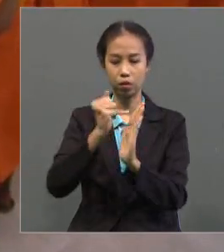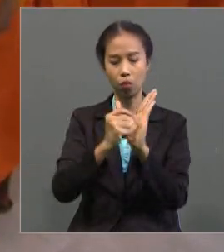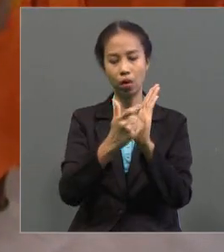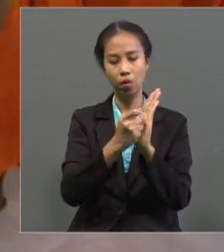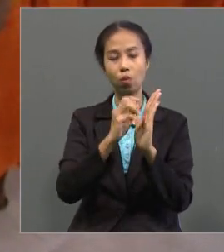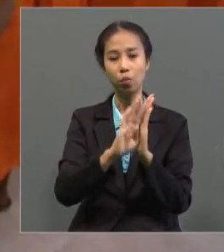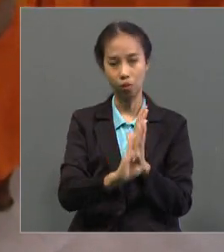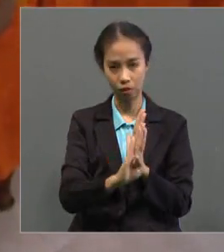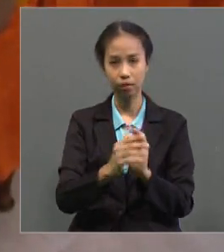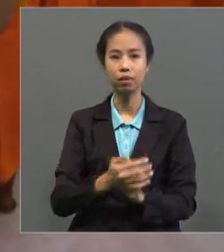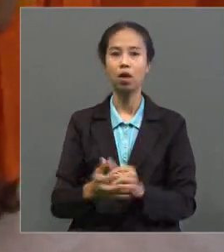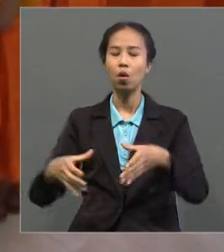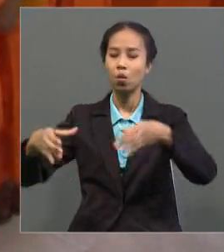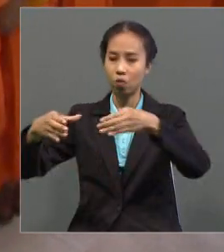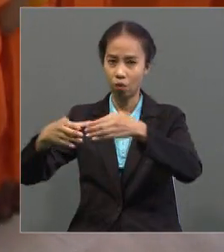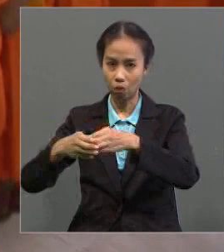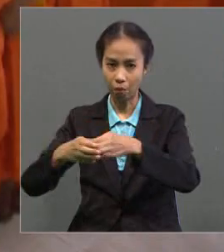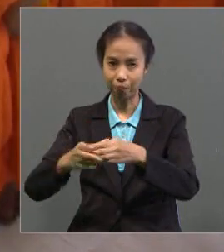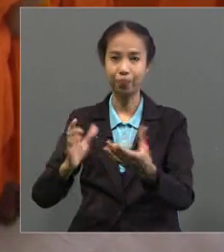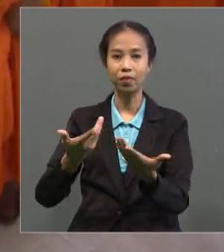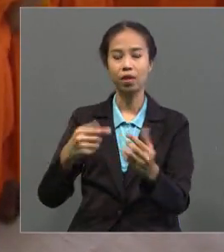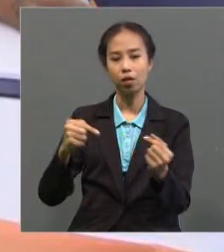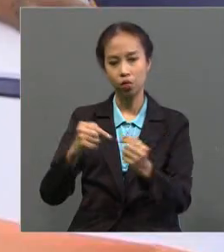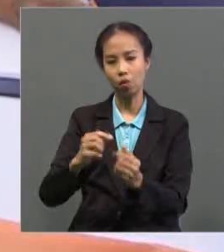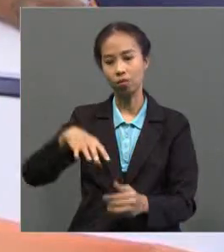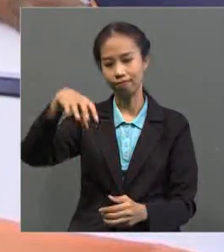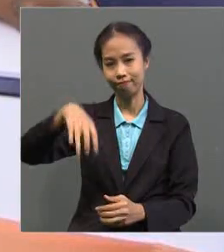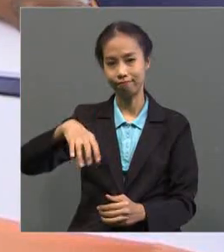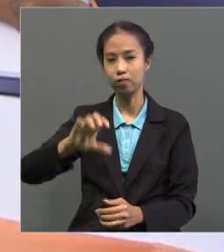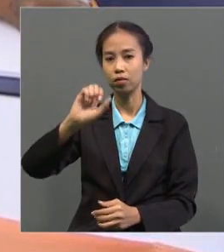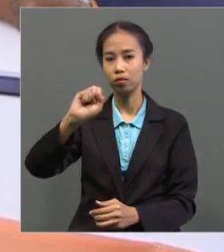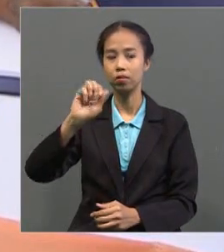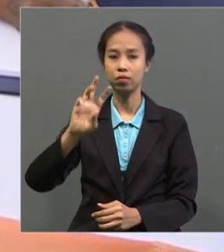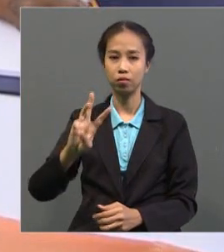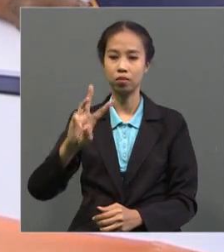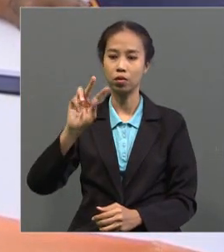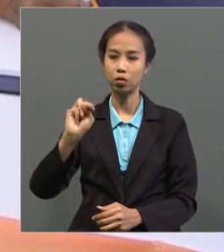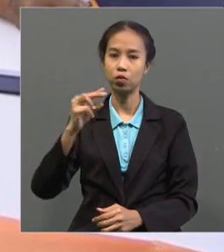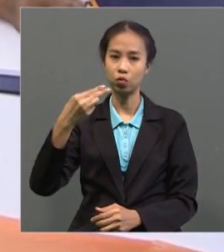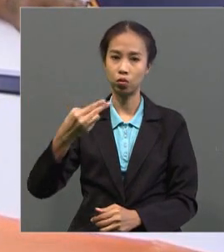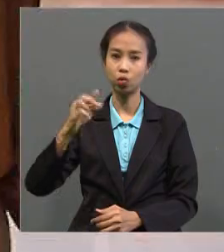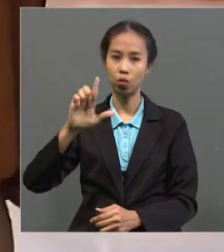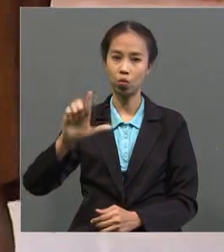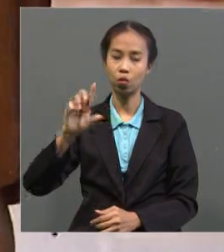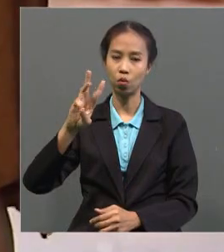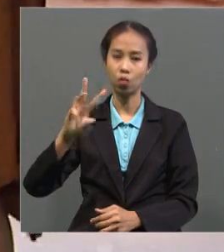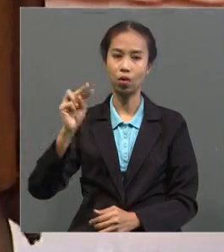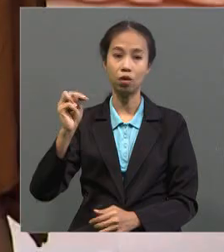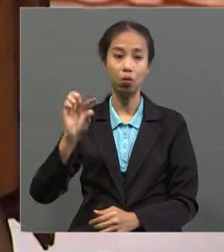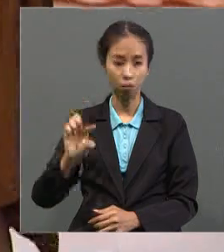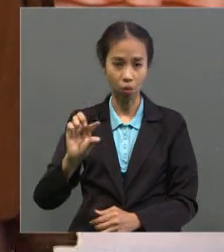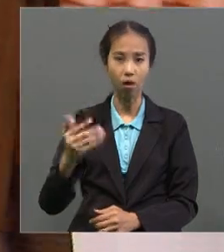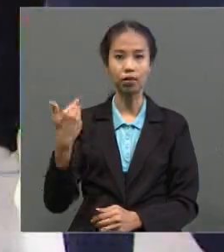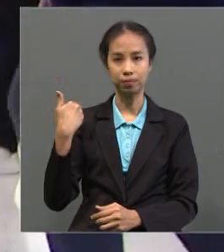อุบลราชธานีเครือข่ายกองทุนแม่ของแผ่นดินเขตสวนหลวงท่านผู้หญิงวราห์สุนทรภักคุณข้าหลวง